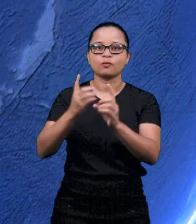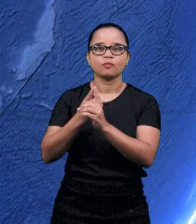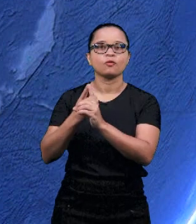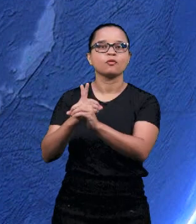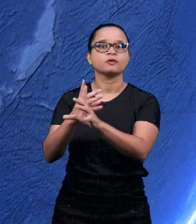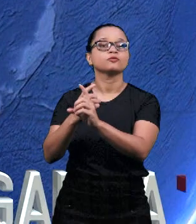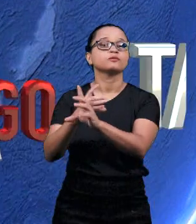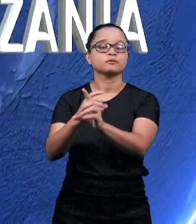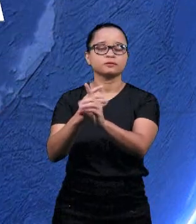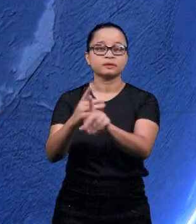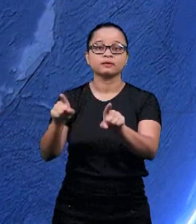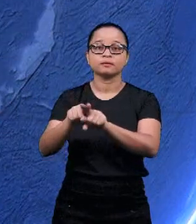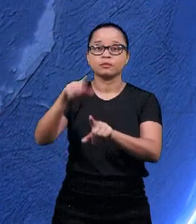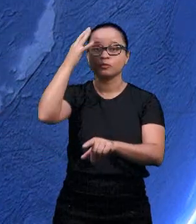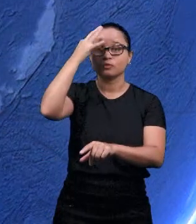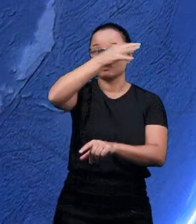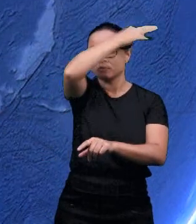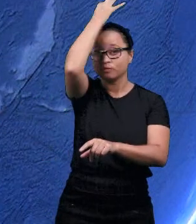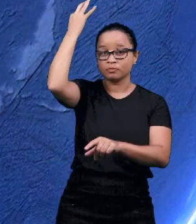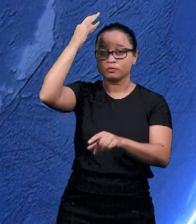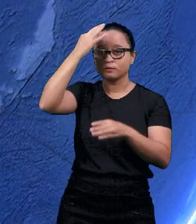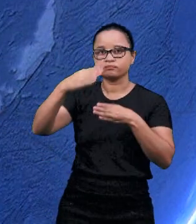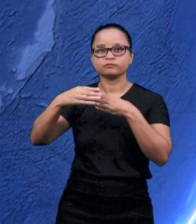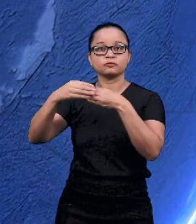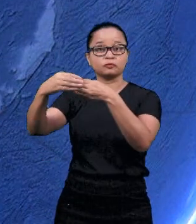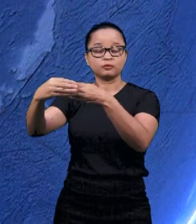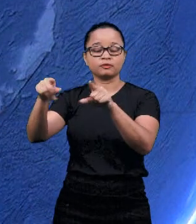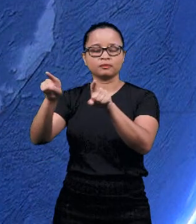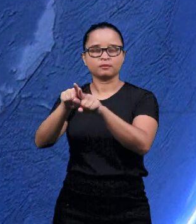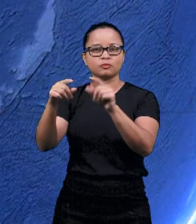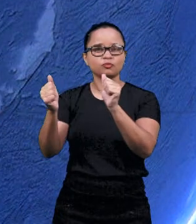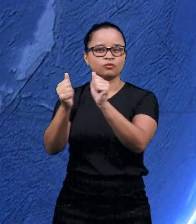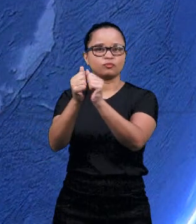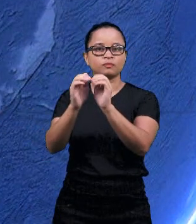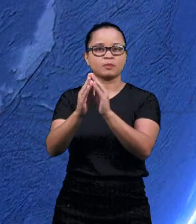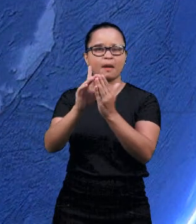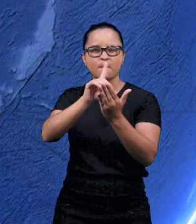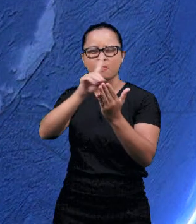Saint-Esprit de Dieu et unies par la parole vivante. Palavra viva.